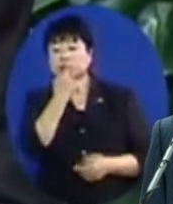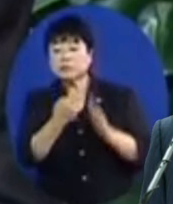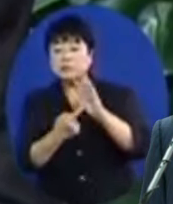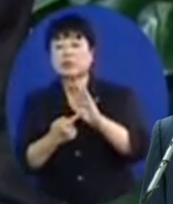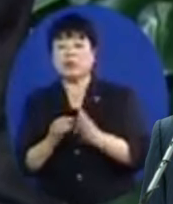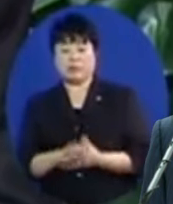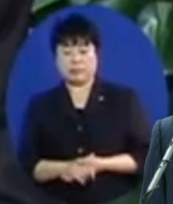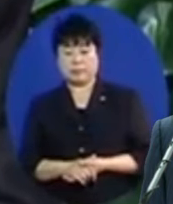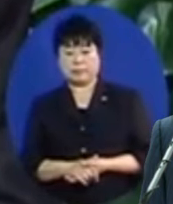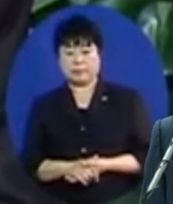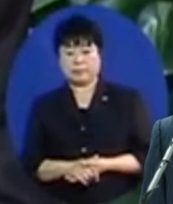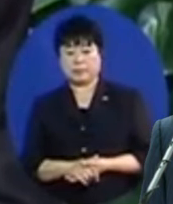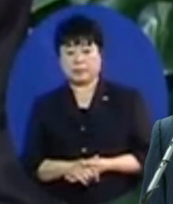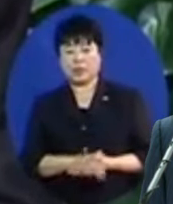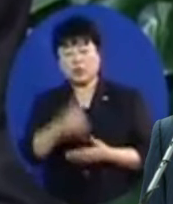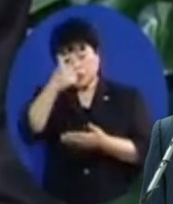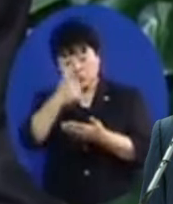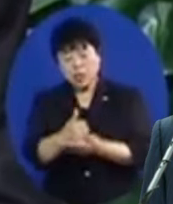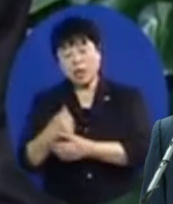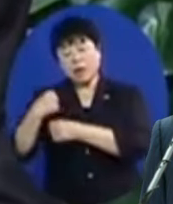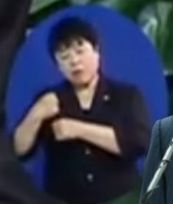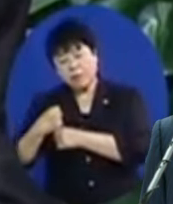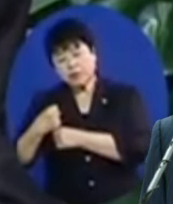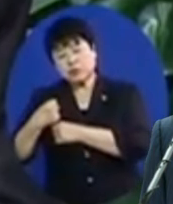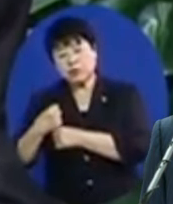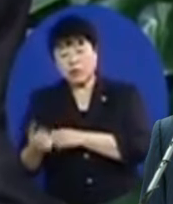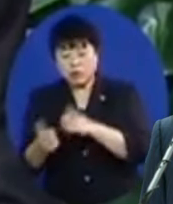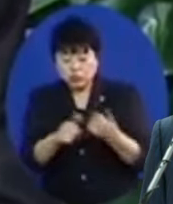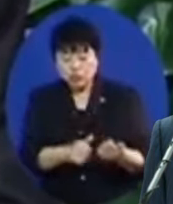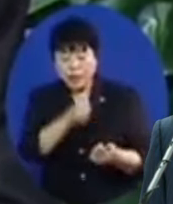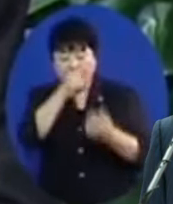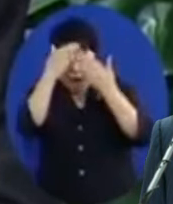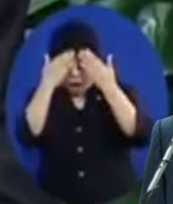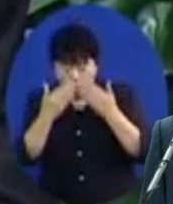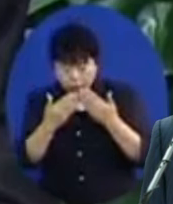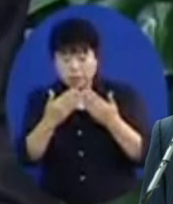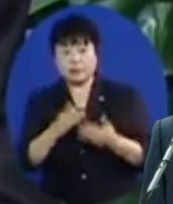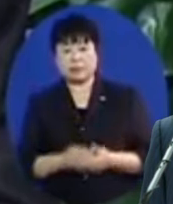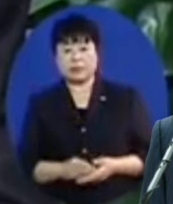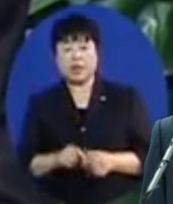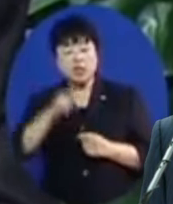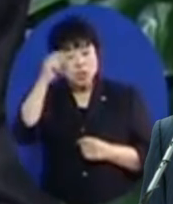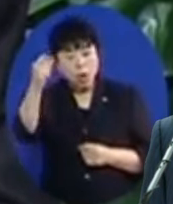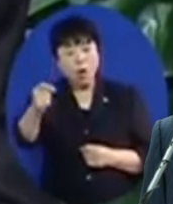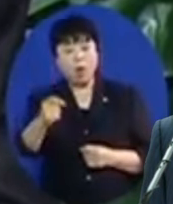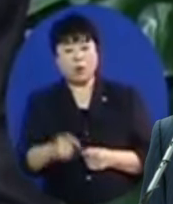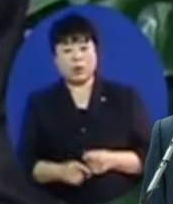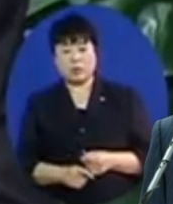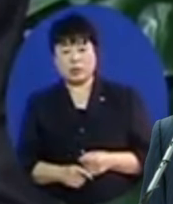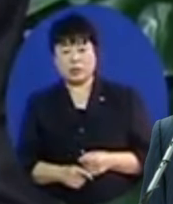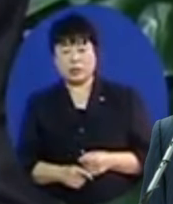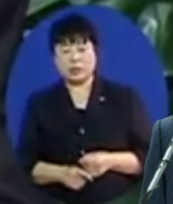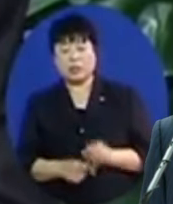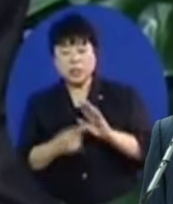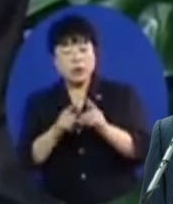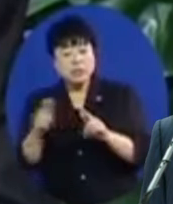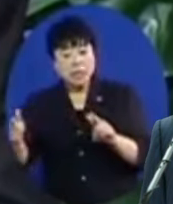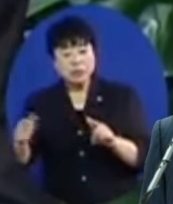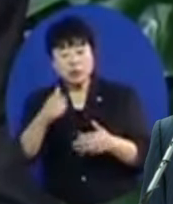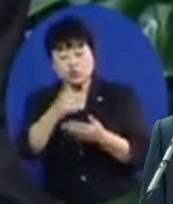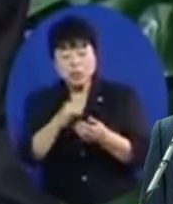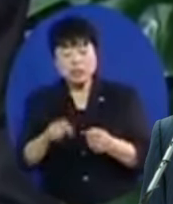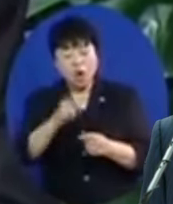것입니다. 우리 죄를 걸어지고 죽음이라는 감옥에 들어갔는데 영원히 못 나왔으면 우리는 영원히